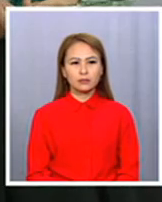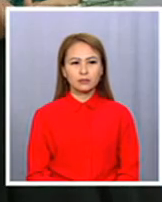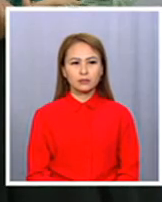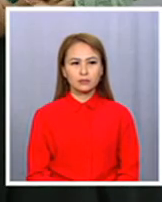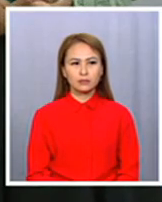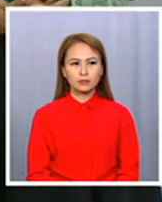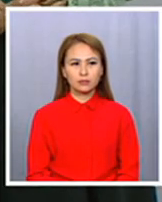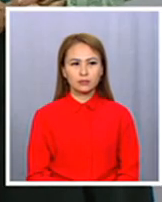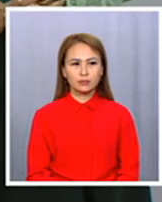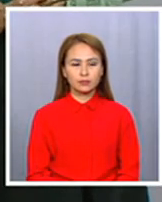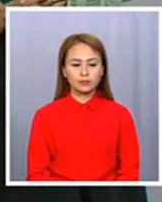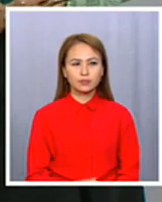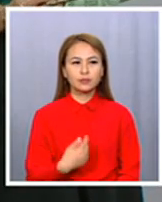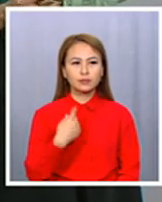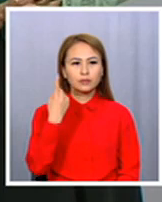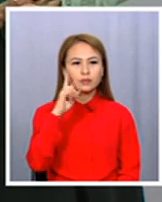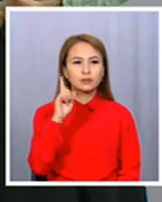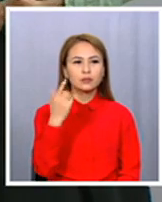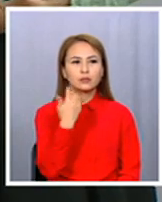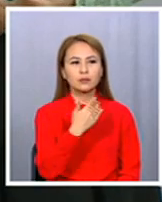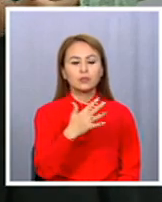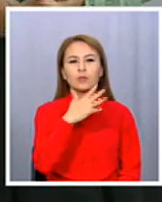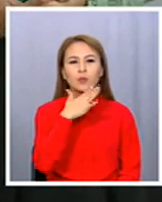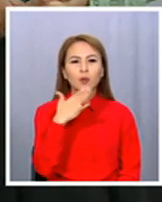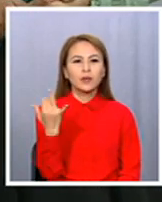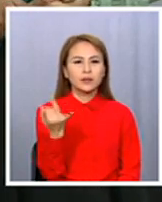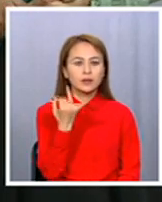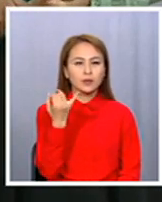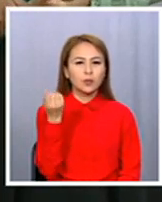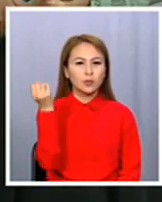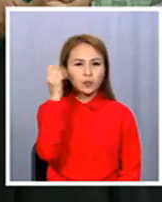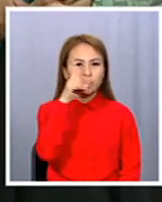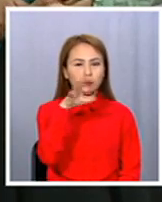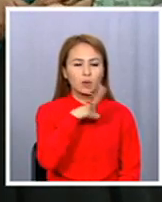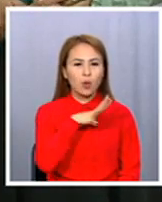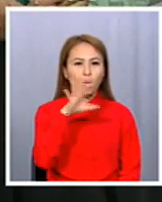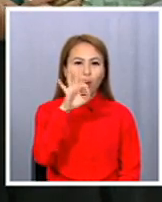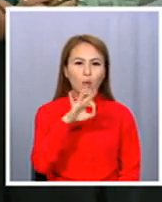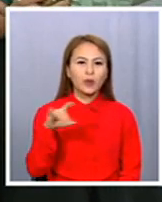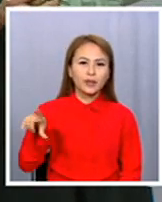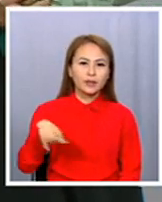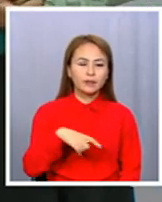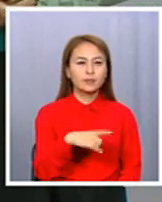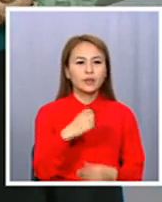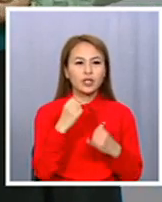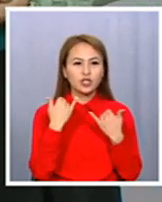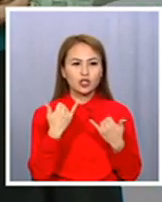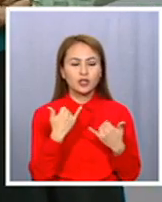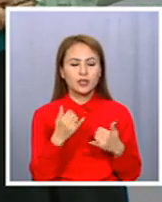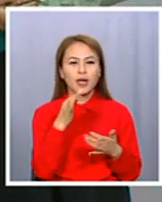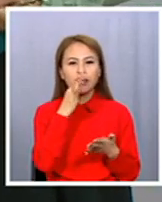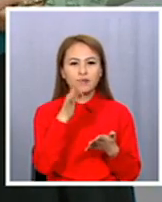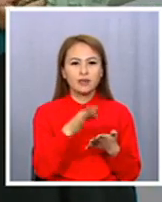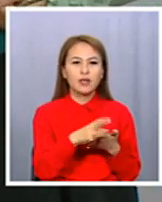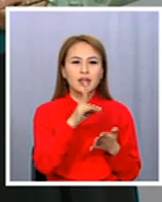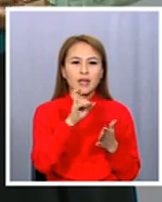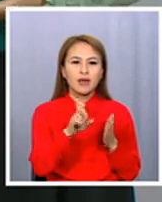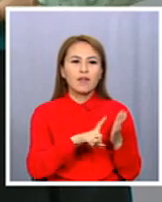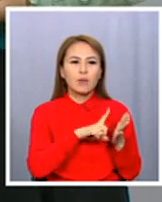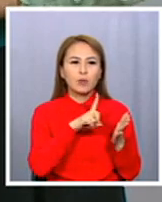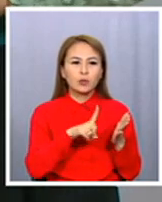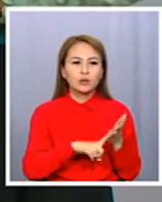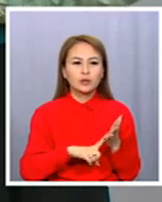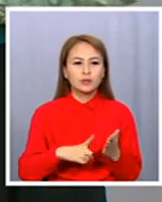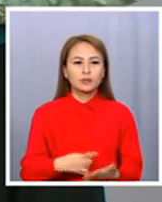Ну что ж, я думаю, вы очень много нового узнали для себя о реках. А сейчас давайте ответим на вопросы.